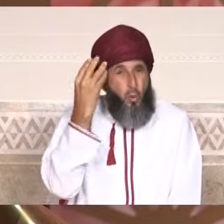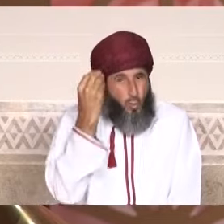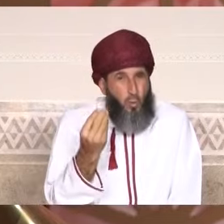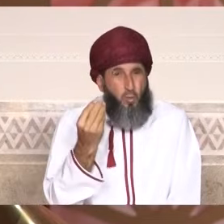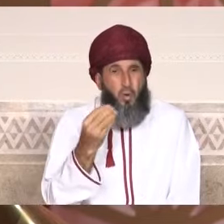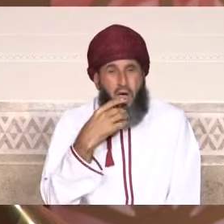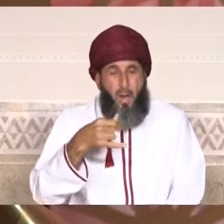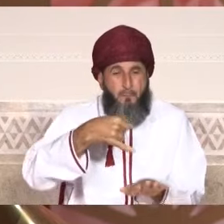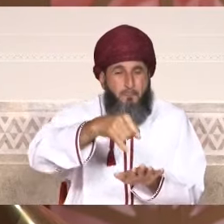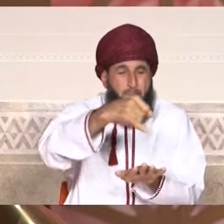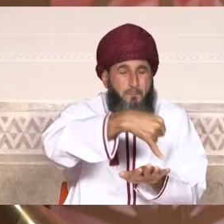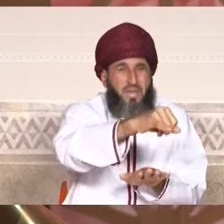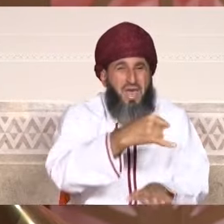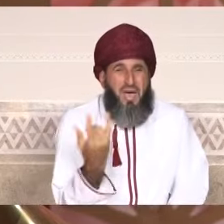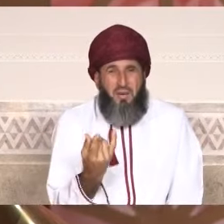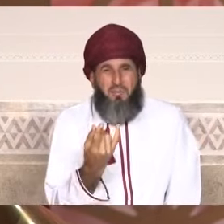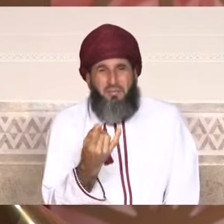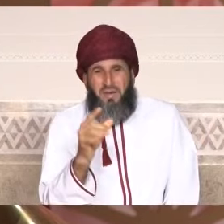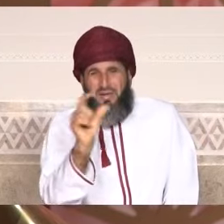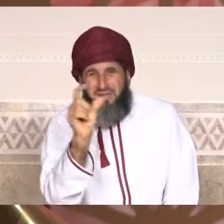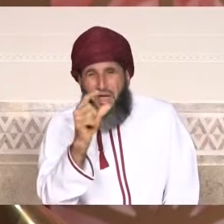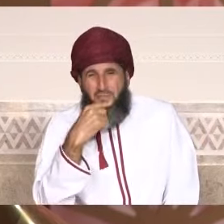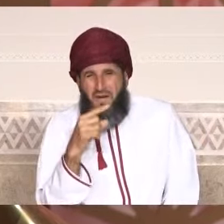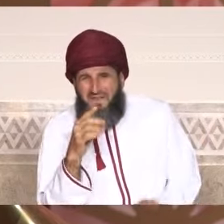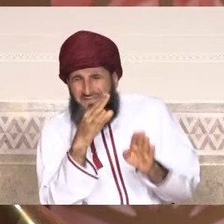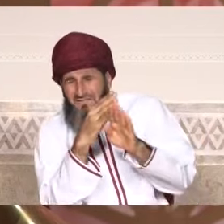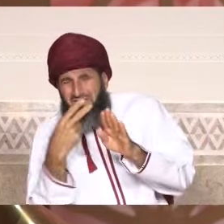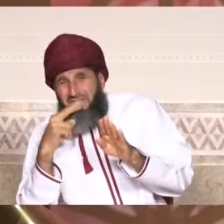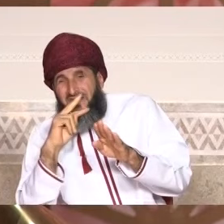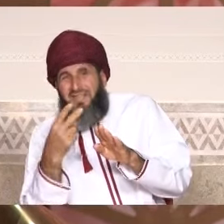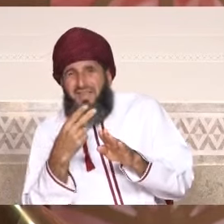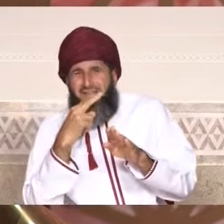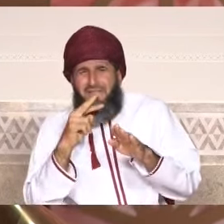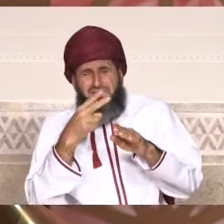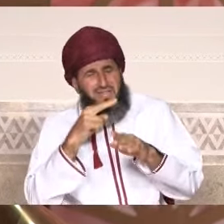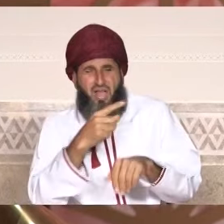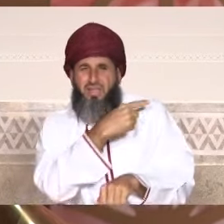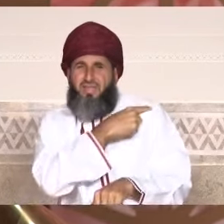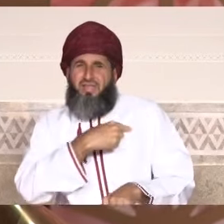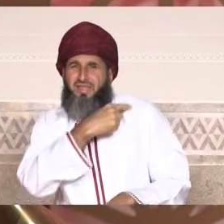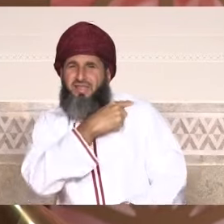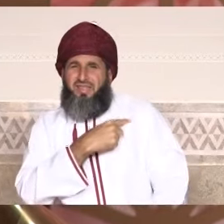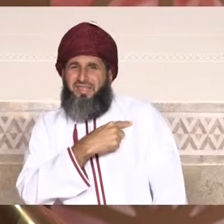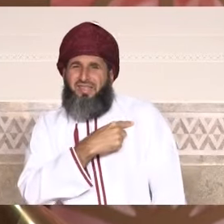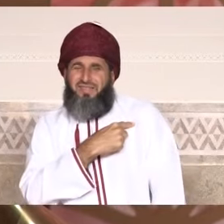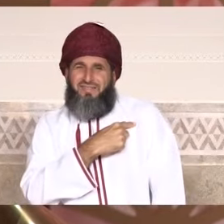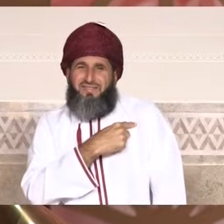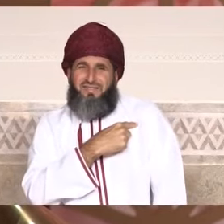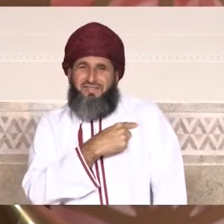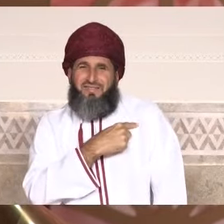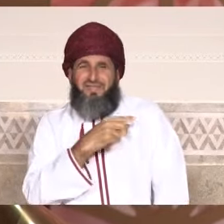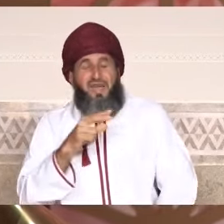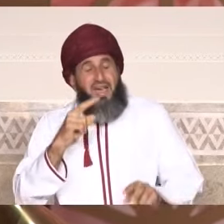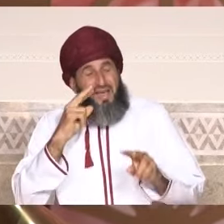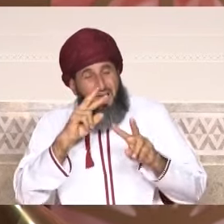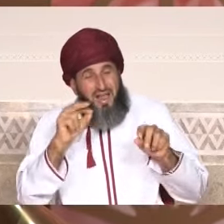الإسلامية، لأنه يشبه الاحتيال على الفريضة. فهو بهذا القصد يأثم أن يسعى إلى